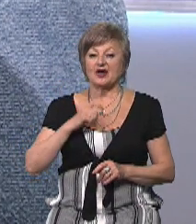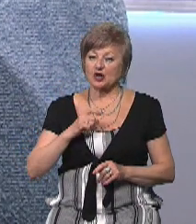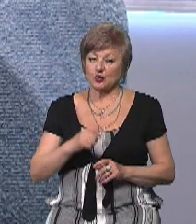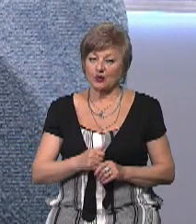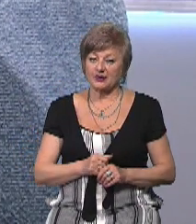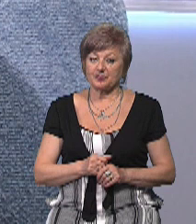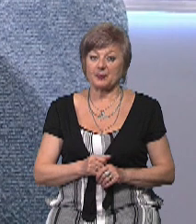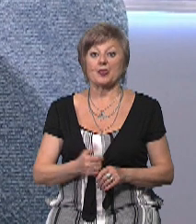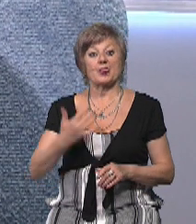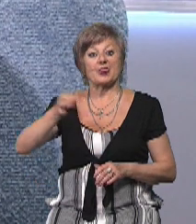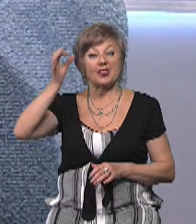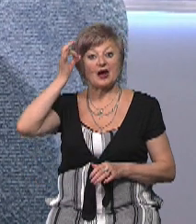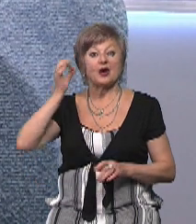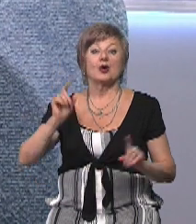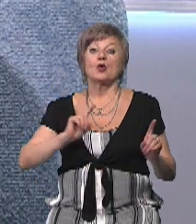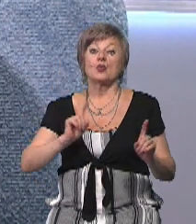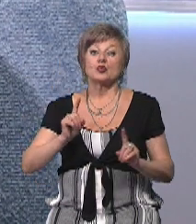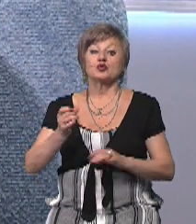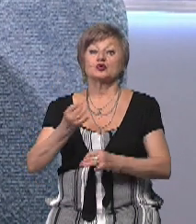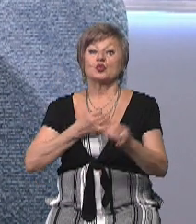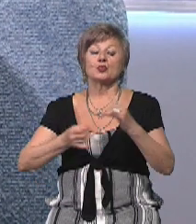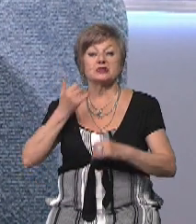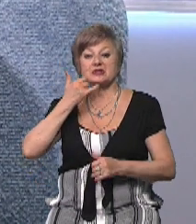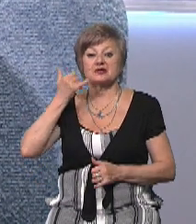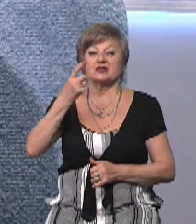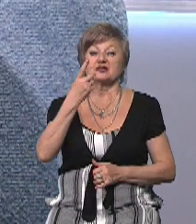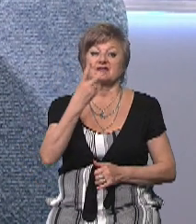Воротніковій. Нагадую, що долучитися до розмови ви можете за телефоном